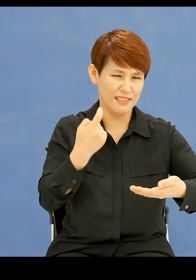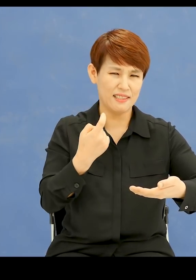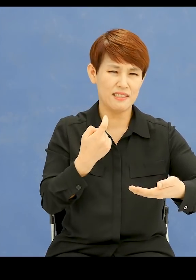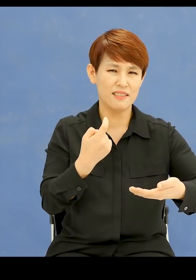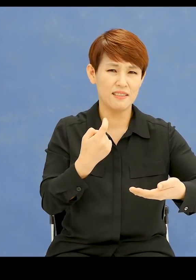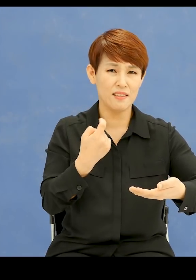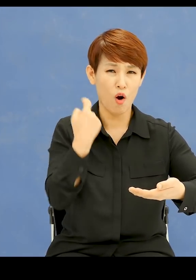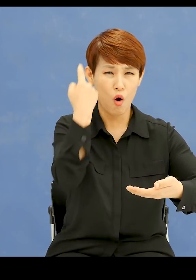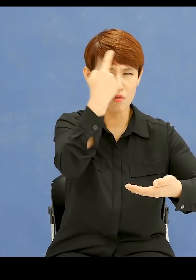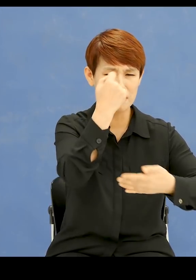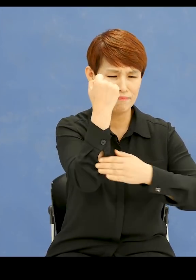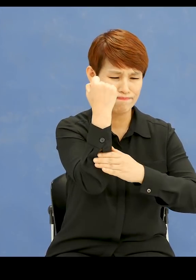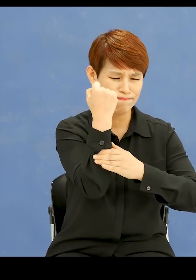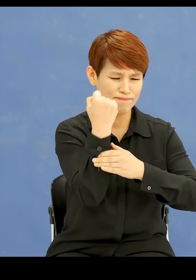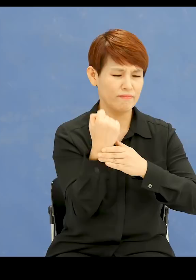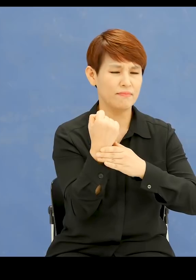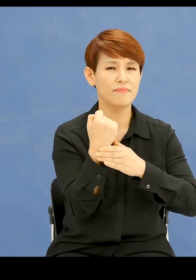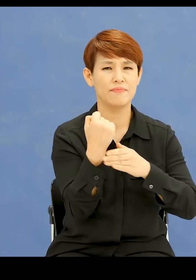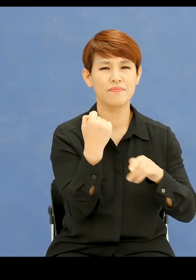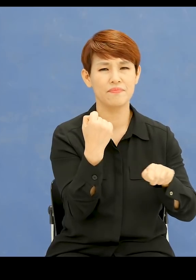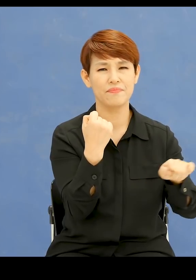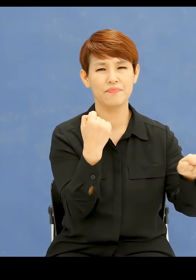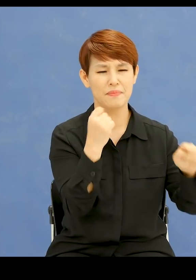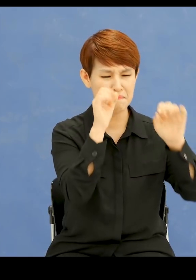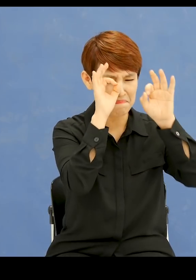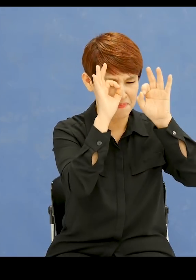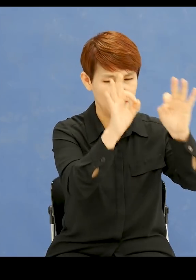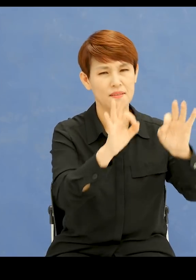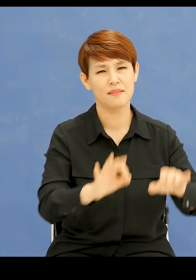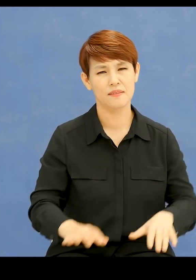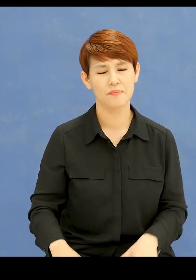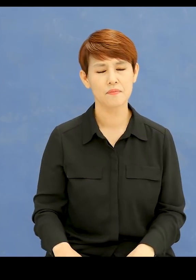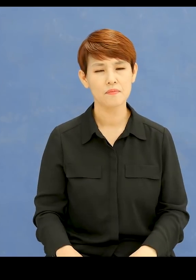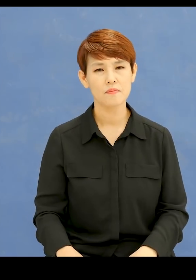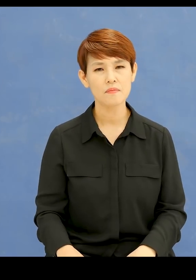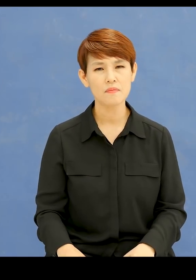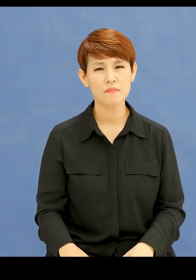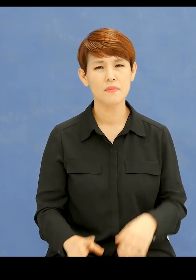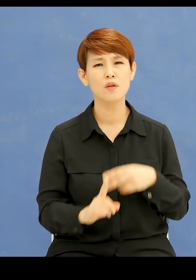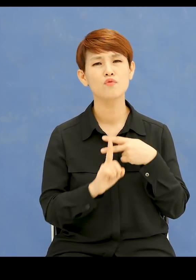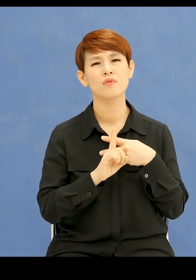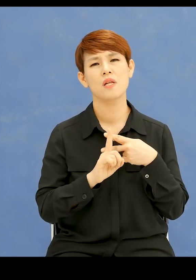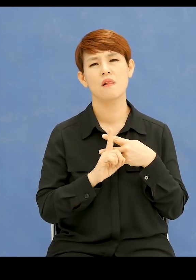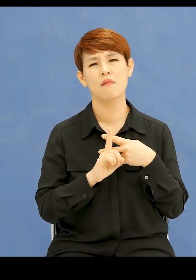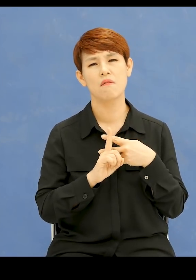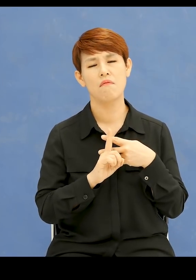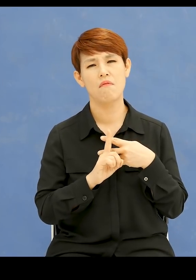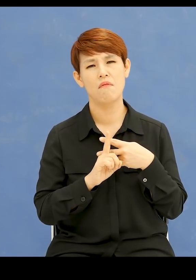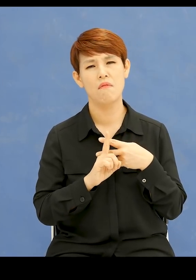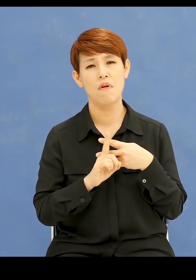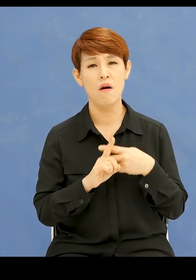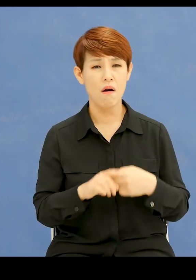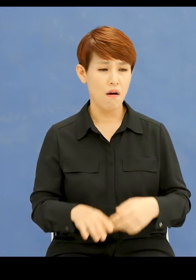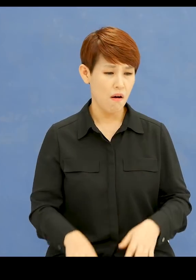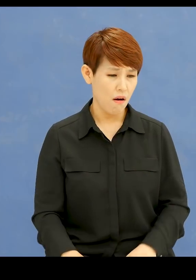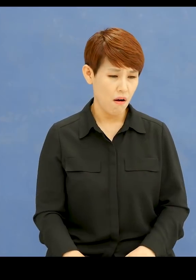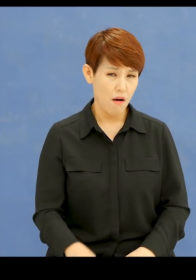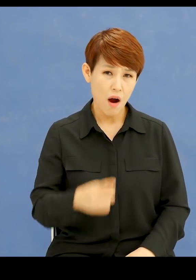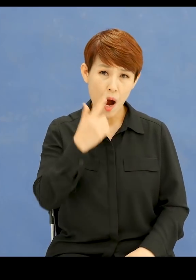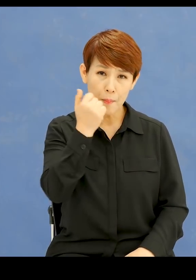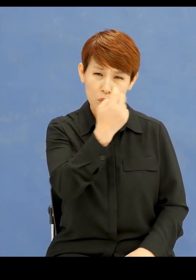이미 이제 그 부패가 시작된 그런 모습을 제가 봐야 했고 중학교 1학년짜리가 얼마나 충격이에요.